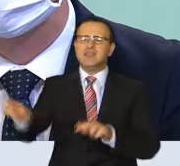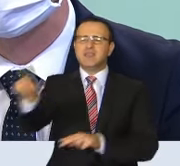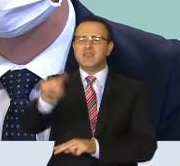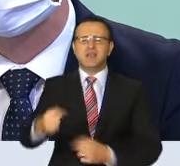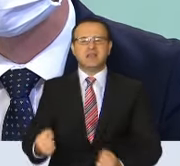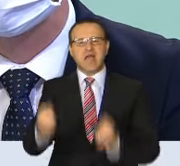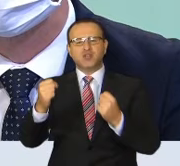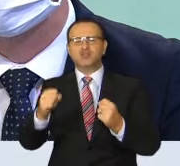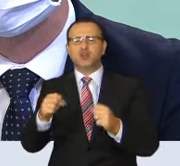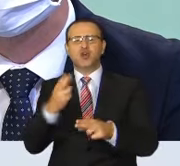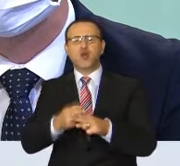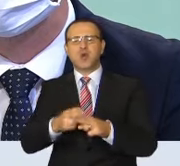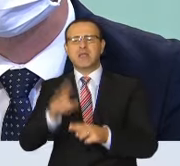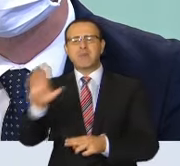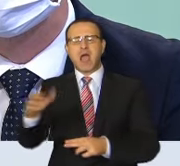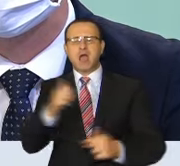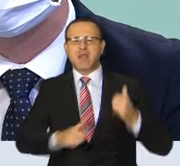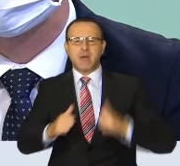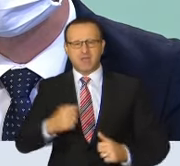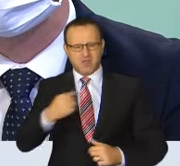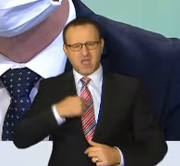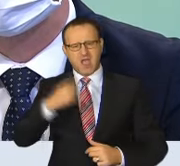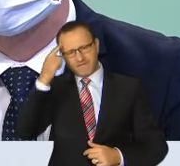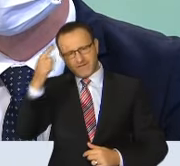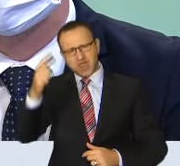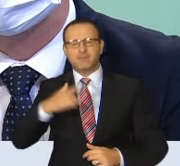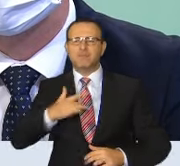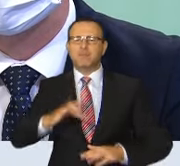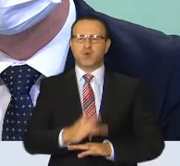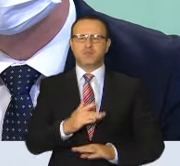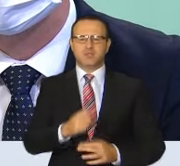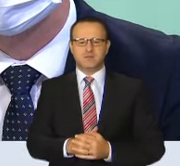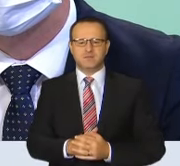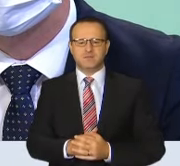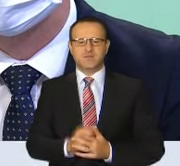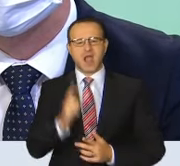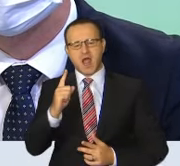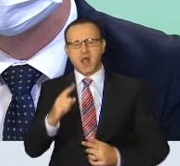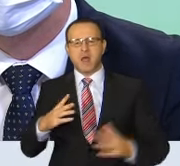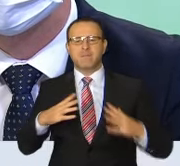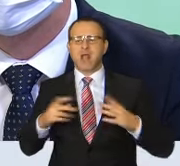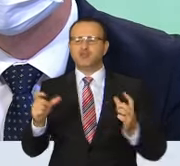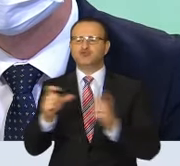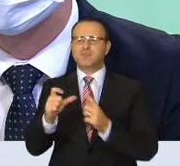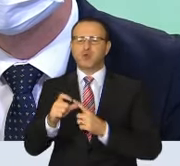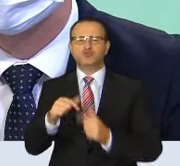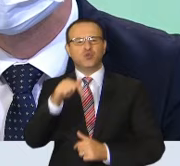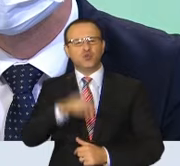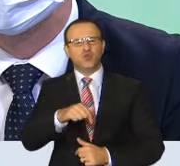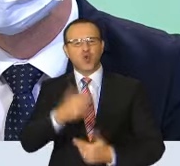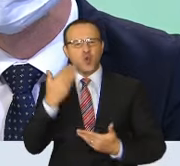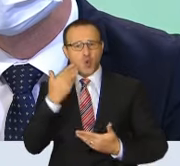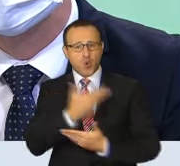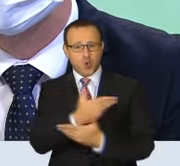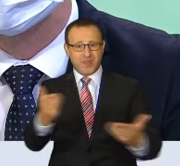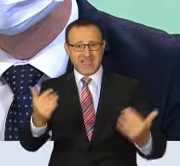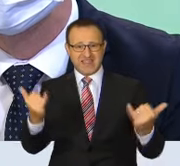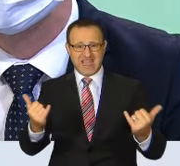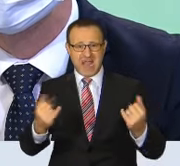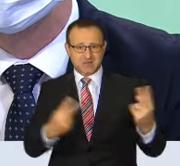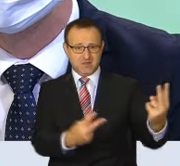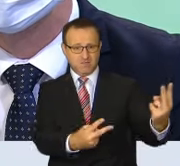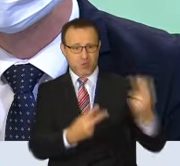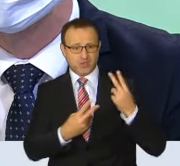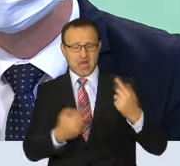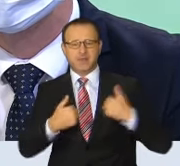stave. Ale napriek tomu všetkému, pán Šipoš, nehrajme sa tu pred ľuďmi na nejaké divadlo. Viete aj vy veľmi dobre,